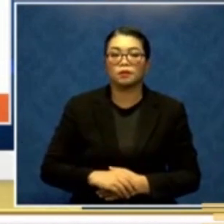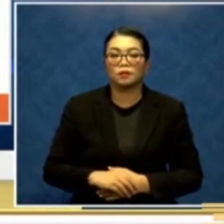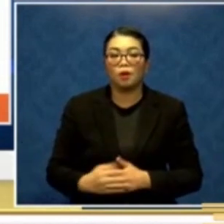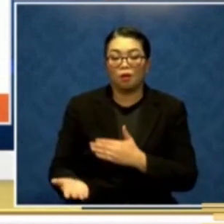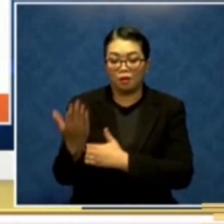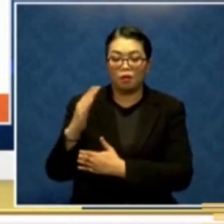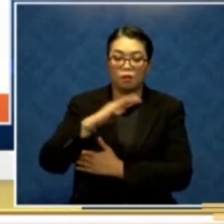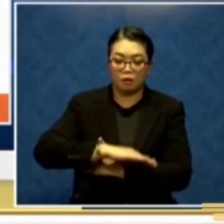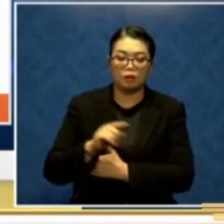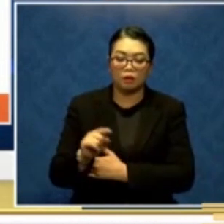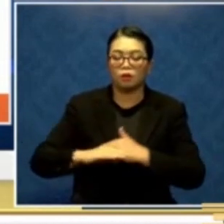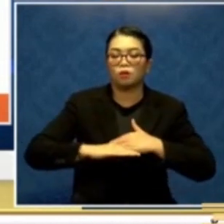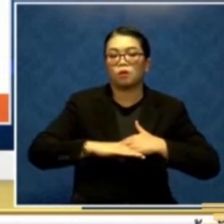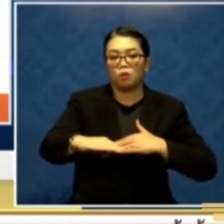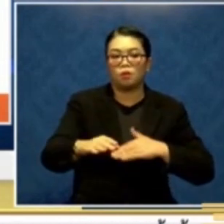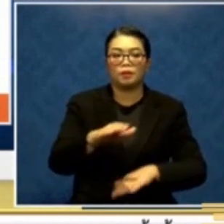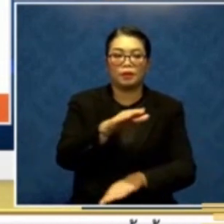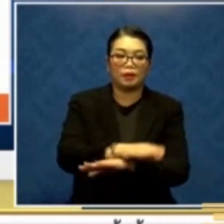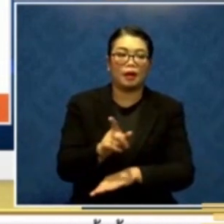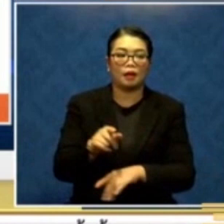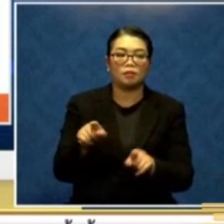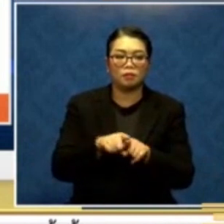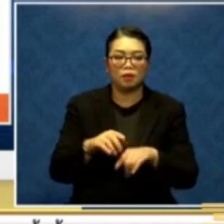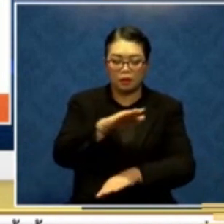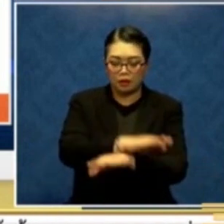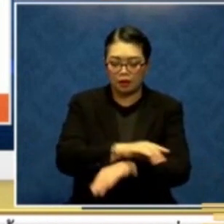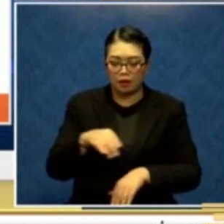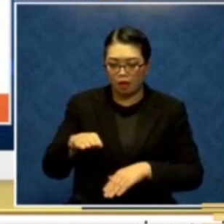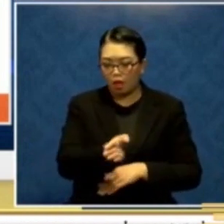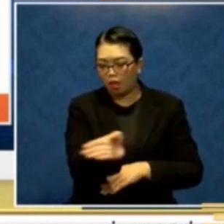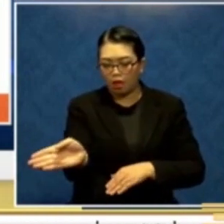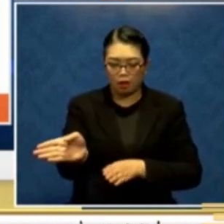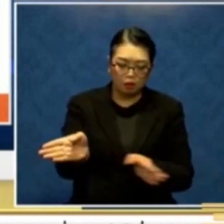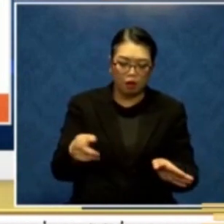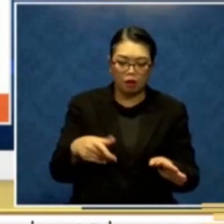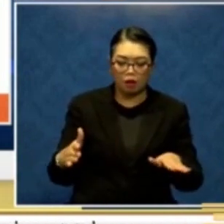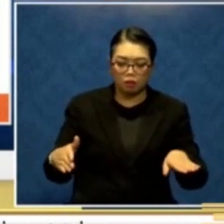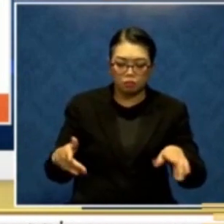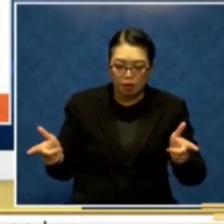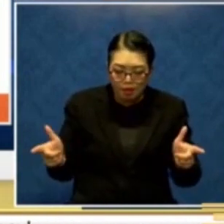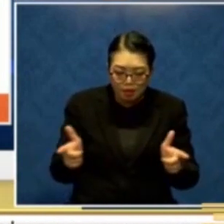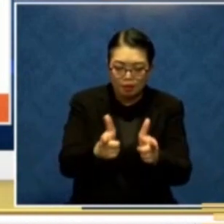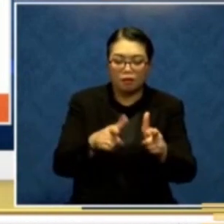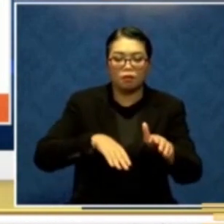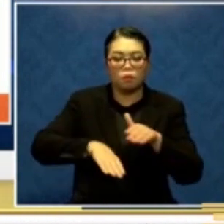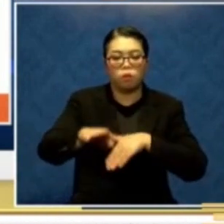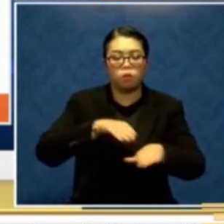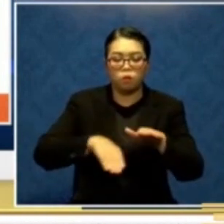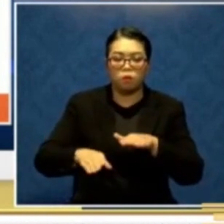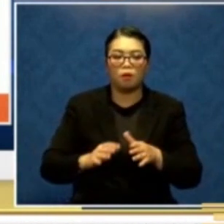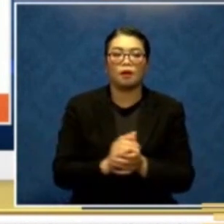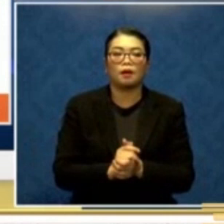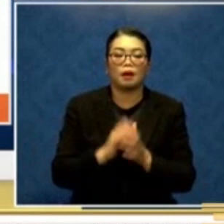ัสัยเห็นมาจากสัหาธนอนมีแยก้รูปตัวเอ็ดทำใหเกปหาคอควด ประกอบกับสัพานข้ามของมาสวัตร